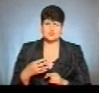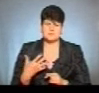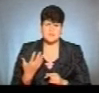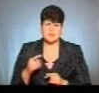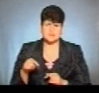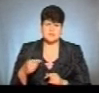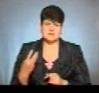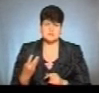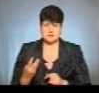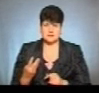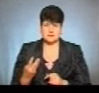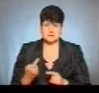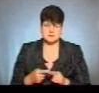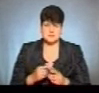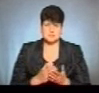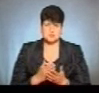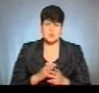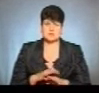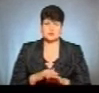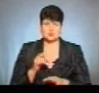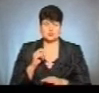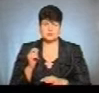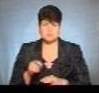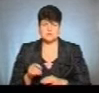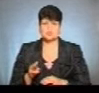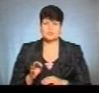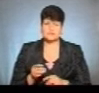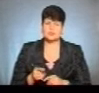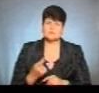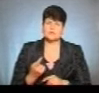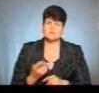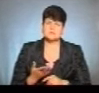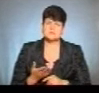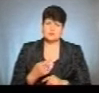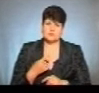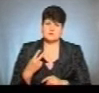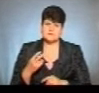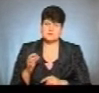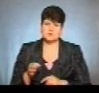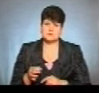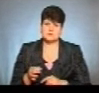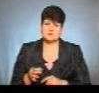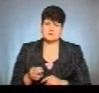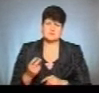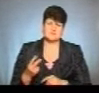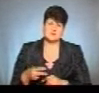це «Слуга народу» в Україні, то в Тернопільській області це, ви кажете, 20%.